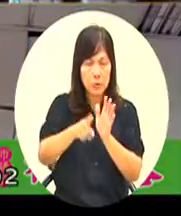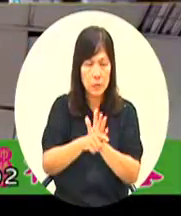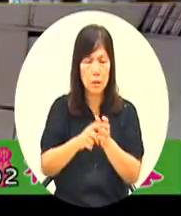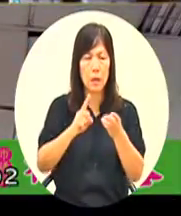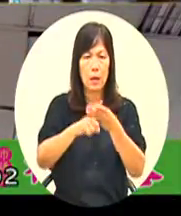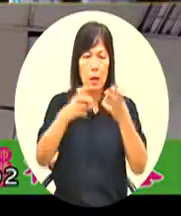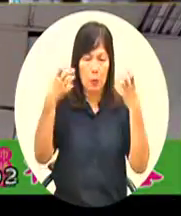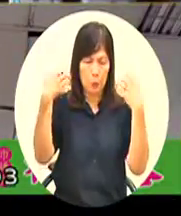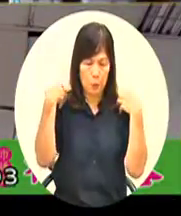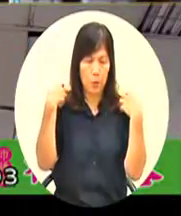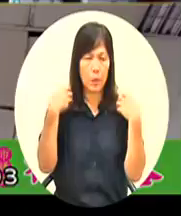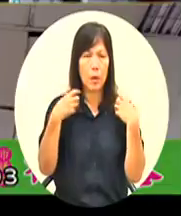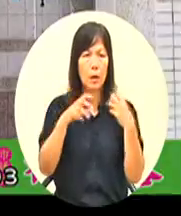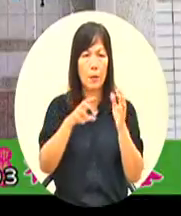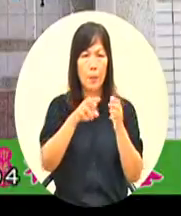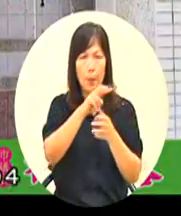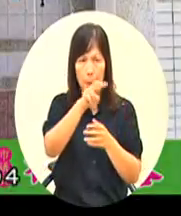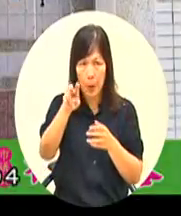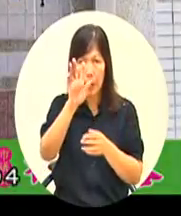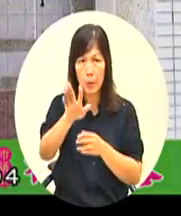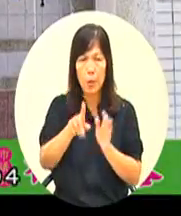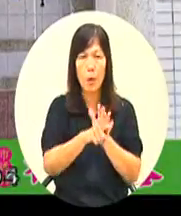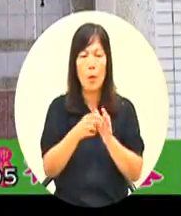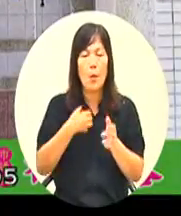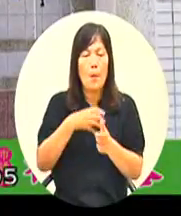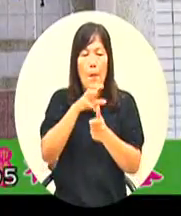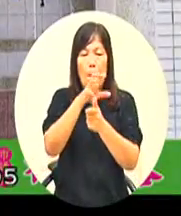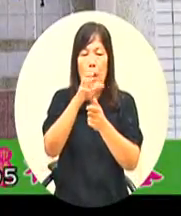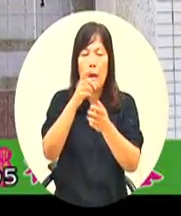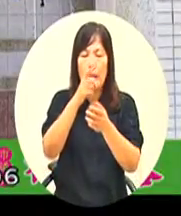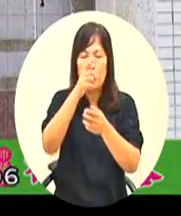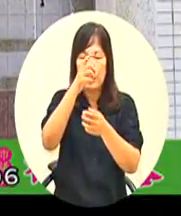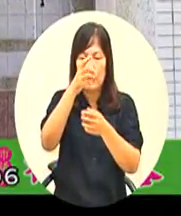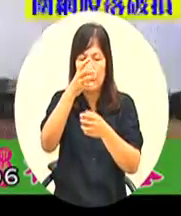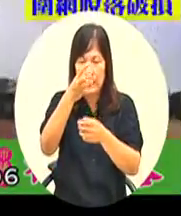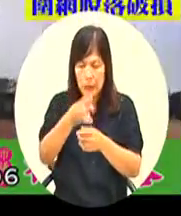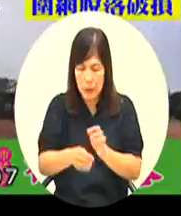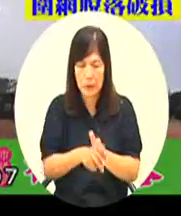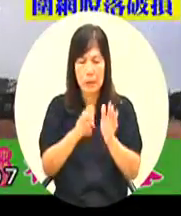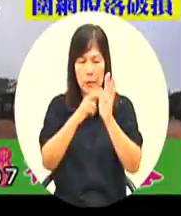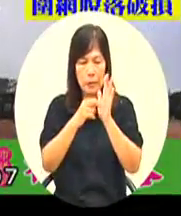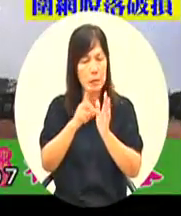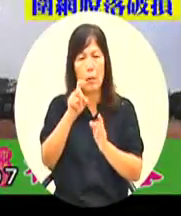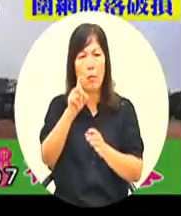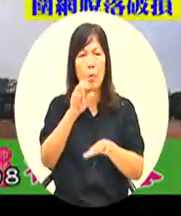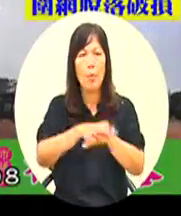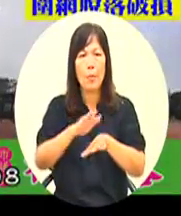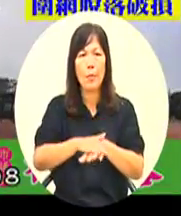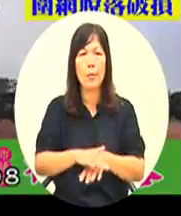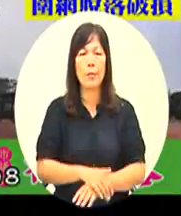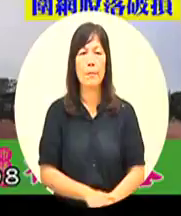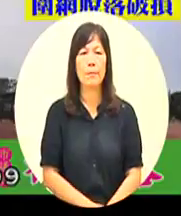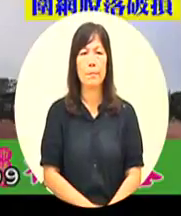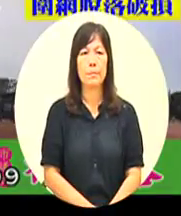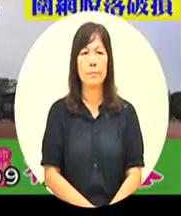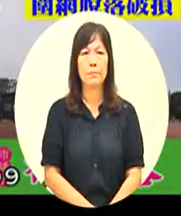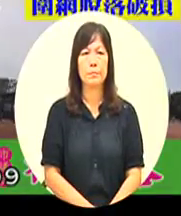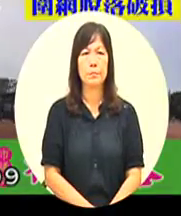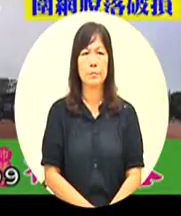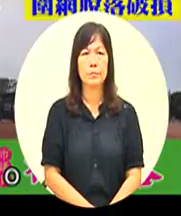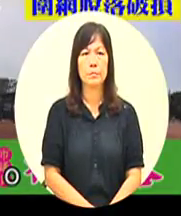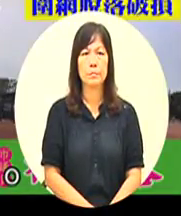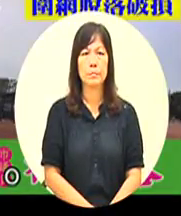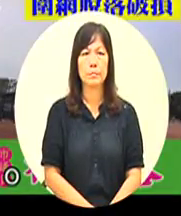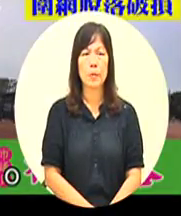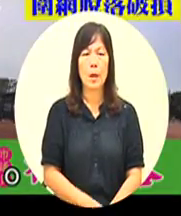哈，你们也看看一下了哈，我没有办法一一的这样子的讲哈啊，我想应该我们那